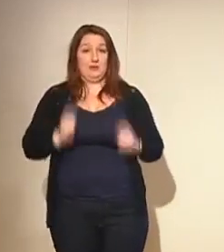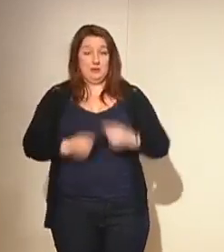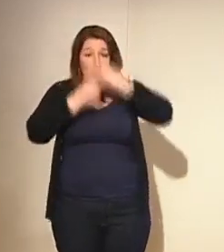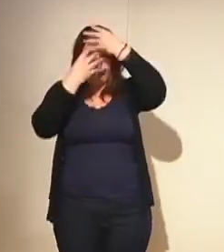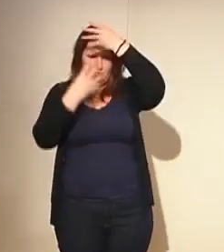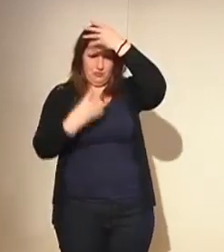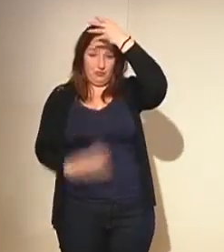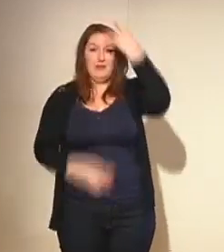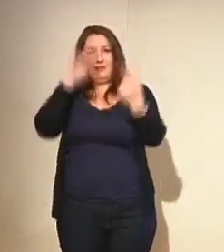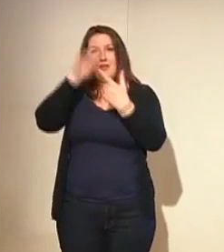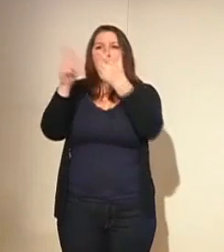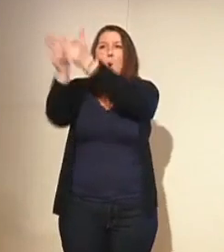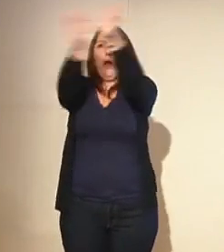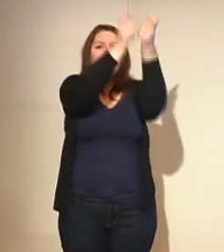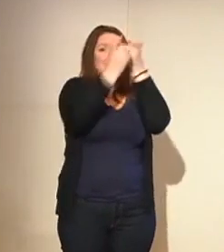organismes